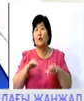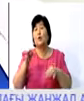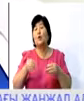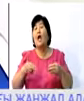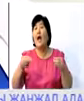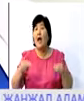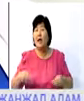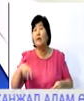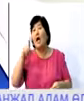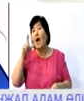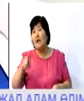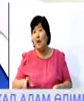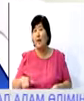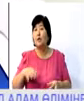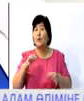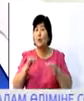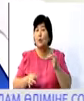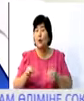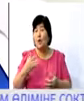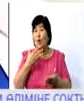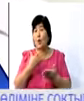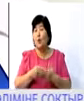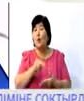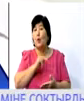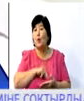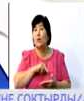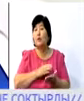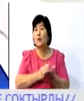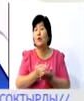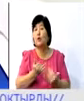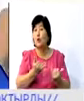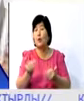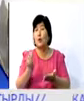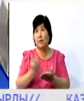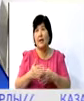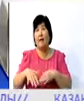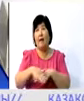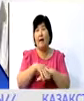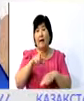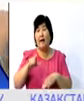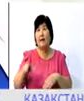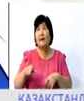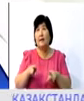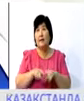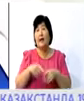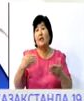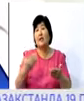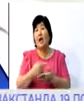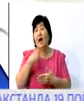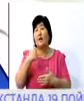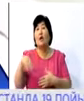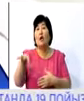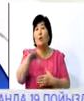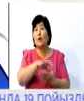әкімгершілік, азаматтық соттарда өз қызмет тұрғысын көрсетіп жатыр халықтарға. 2018 жылдан жаңа айтып өткендей бүкіл